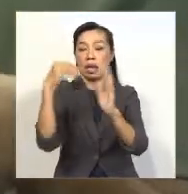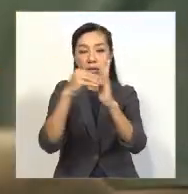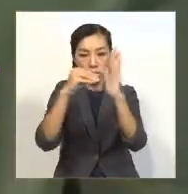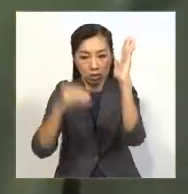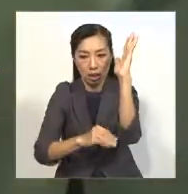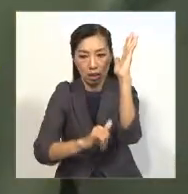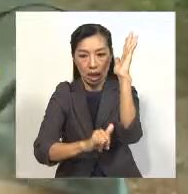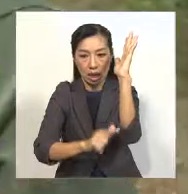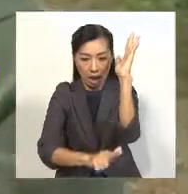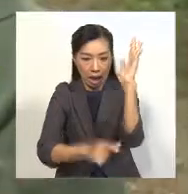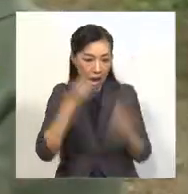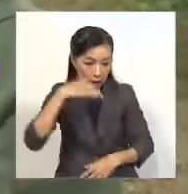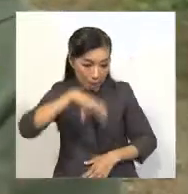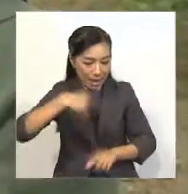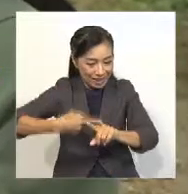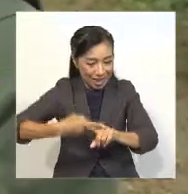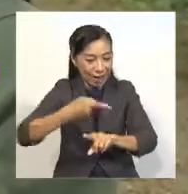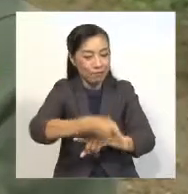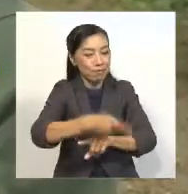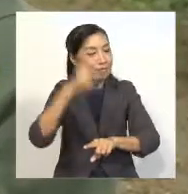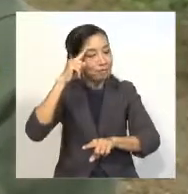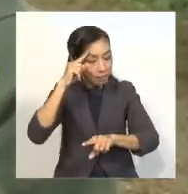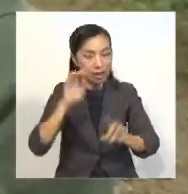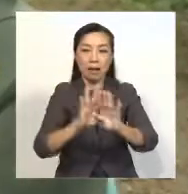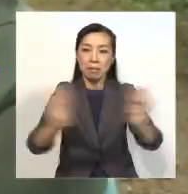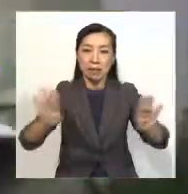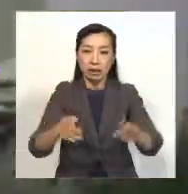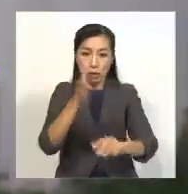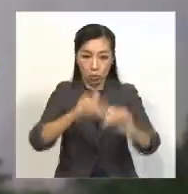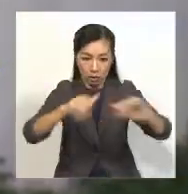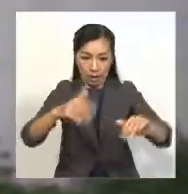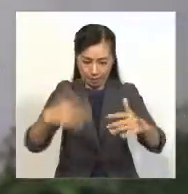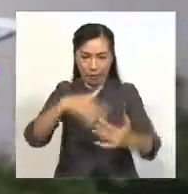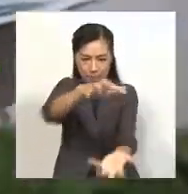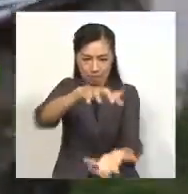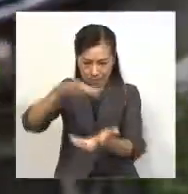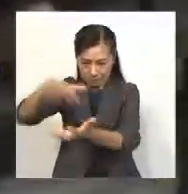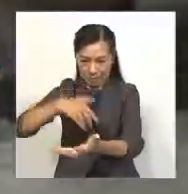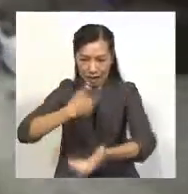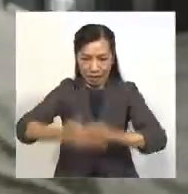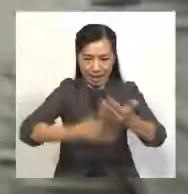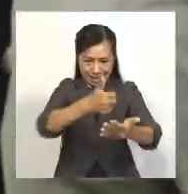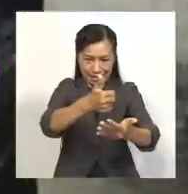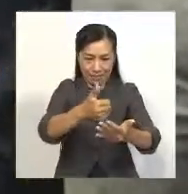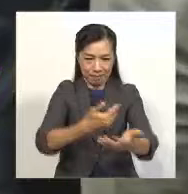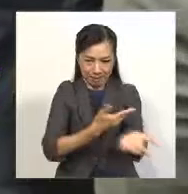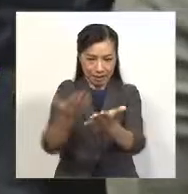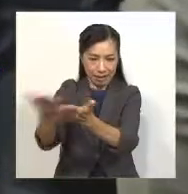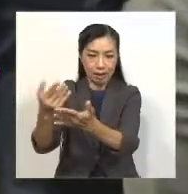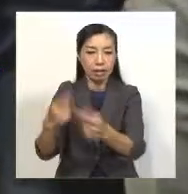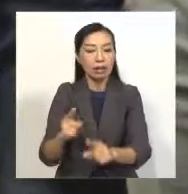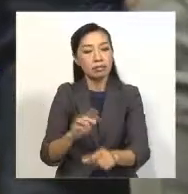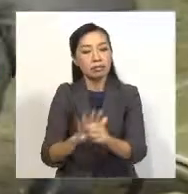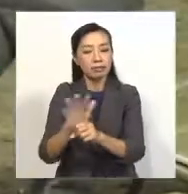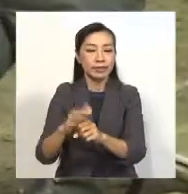หลังดังกล่าวขณะกำลังเปิดแผงรับซื้อทุเรียนอยู่ก็กำลังขนทุเรียนกันกับลูกจ้างนะคะมีคนร้